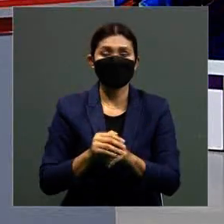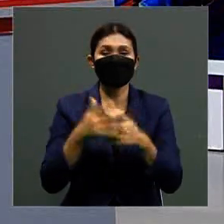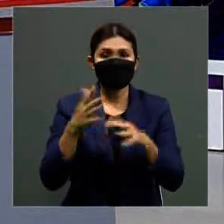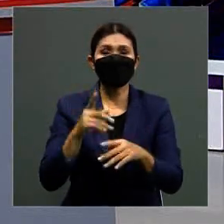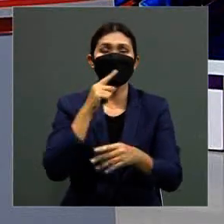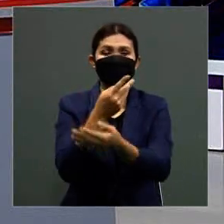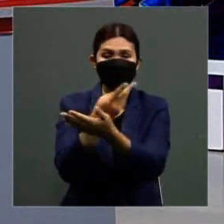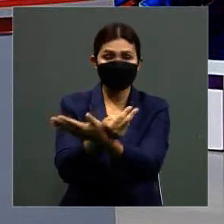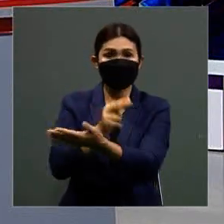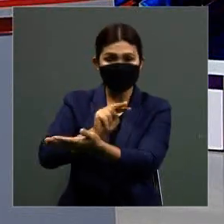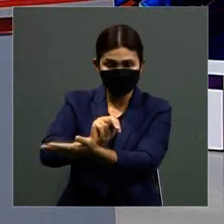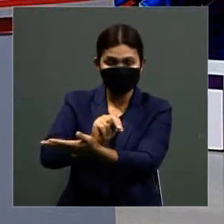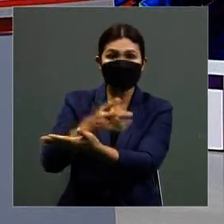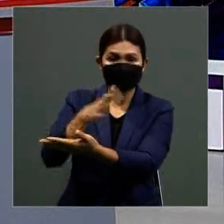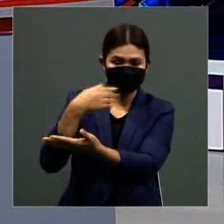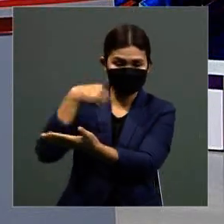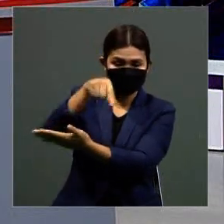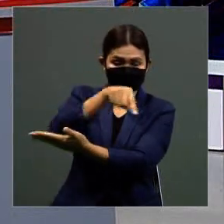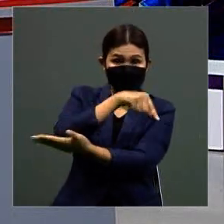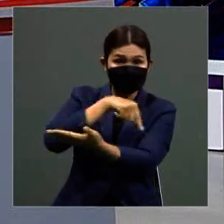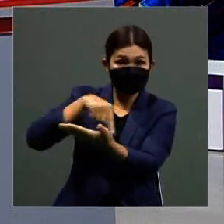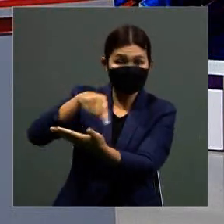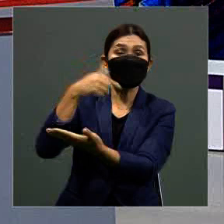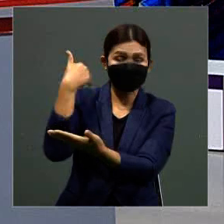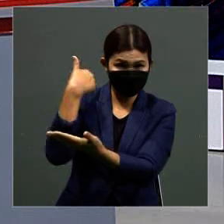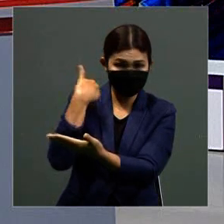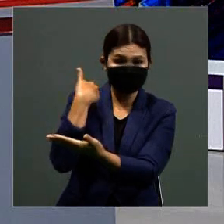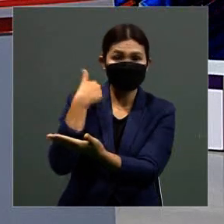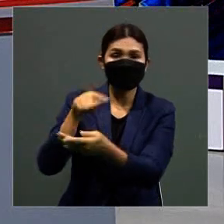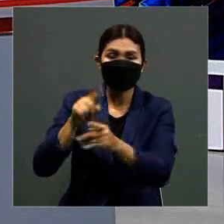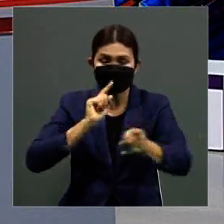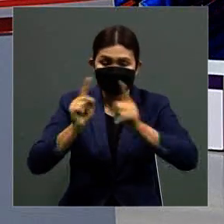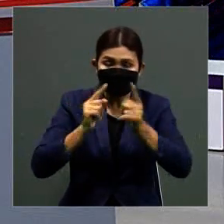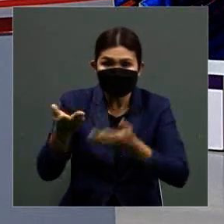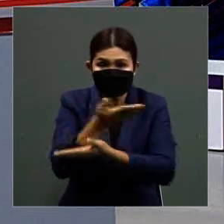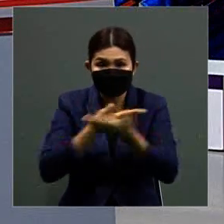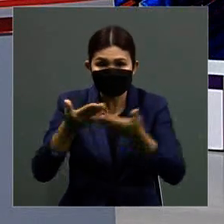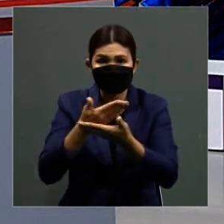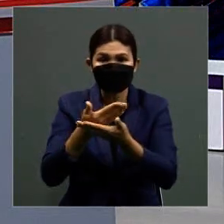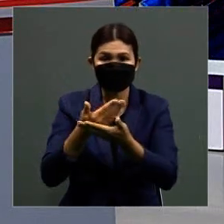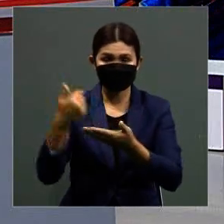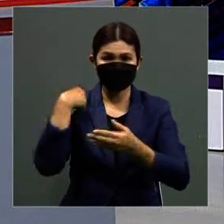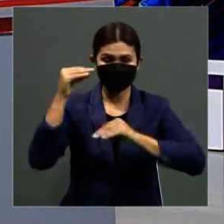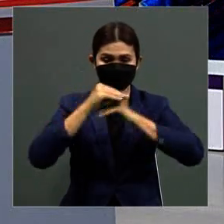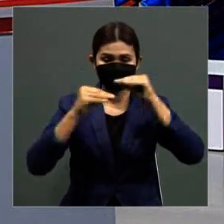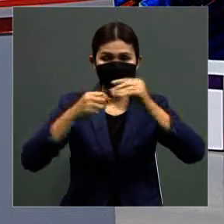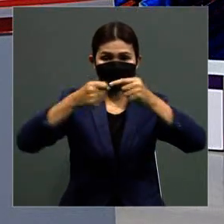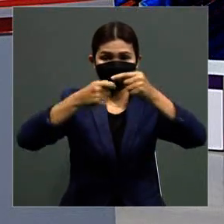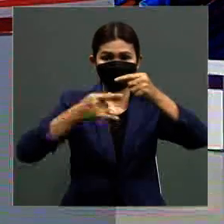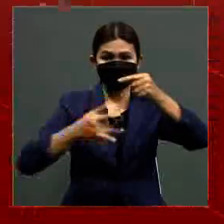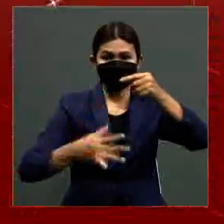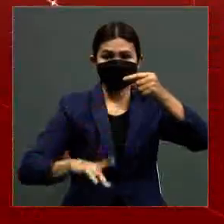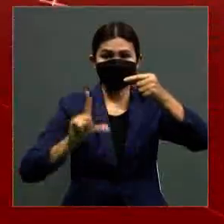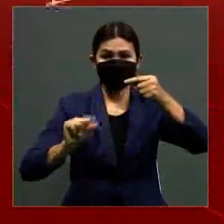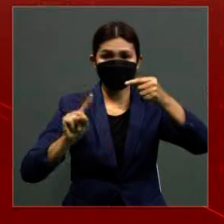จากระนองยังมีพื้นที่ใกล้เคียงอีกเนี่ยรวมทั้งหมดเลยนะครับที่มีการคุยกันก็คือ 21โครงการด้วยกันถ้าวง